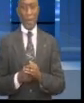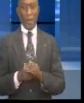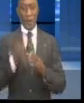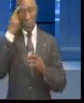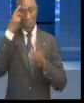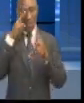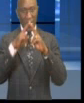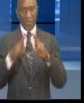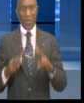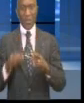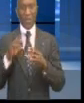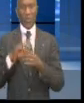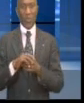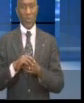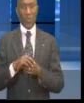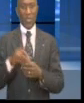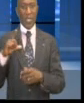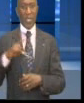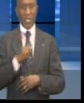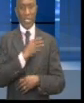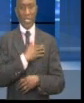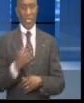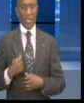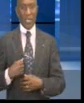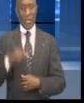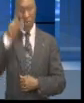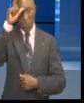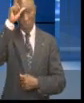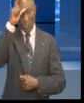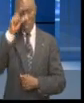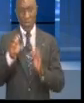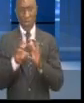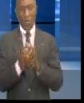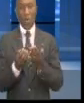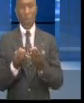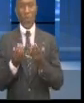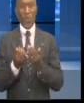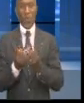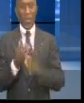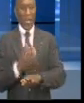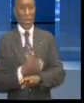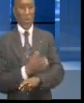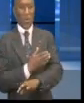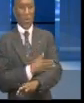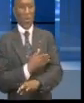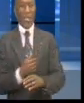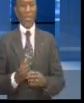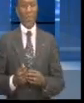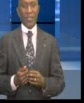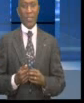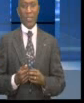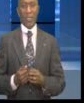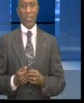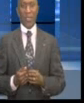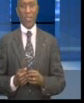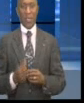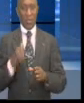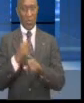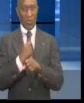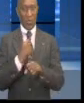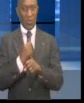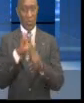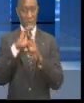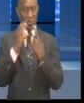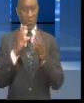Lubumbashi multiplient les séances de travail pour améliorer le service de l'état civil. Le maire de Lubumbashi a souhaité une